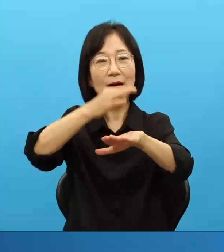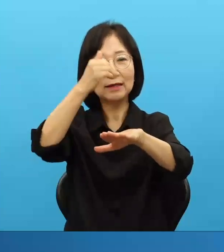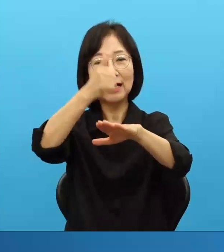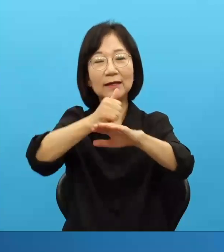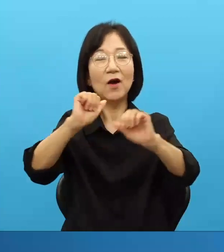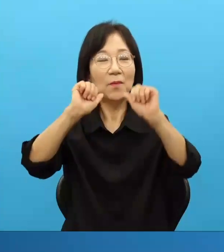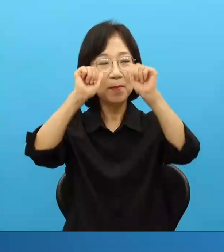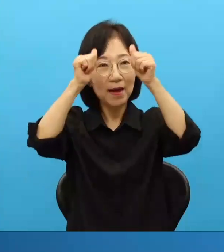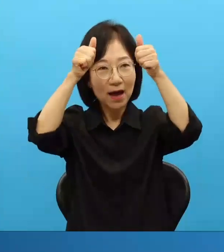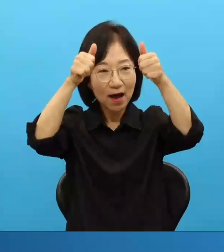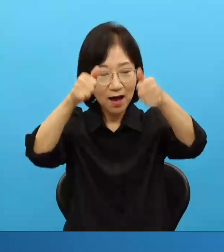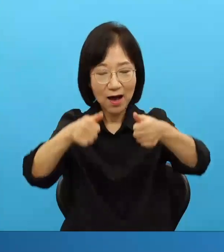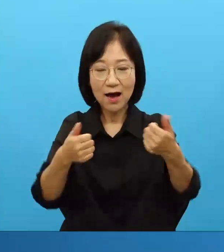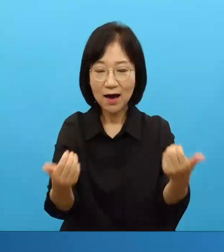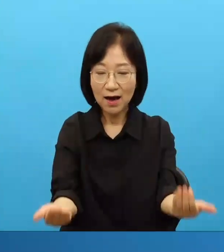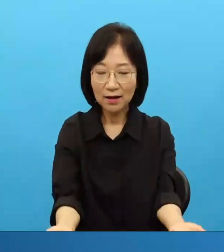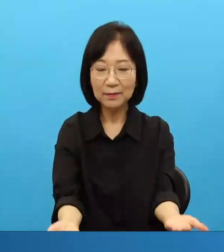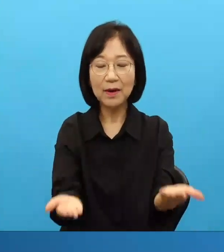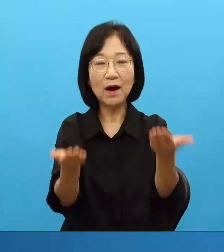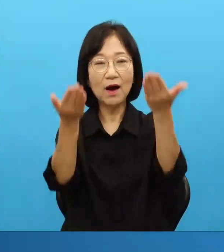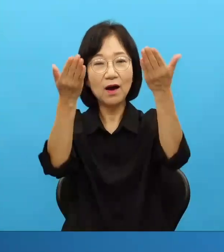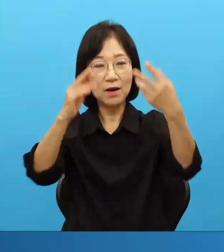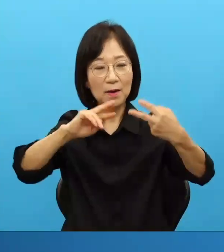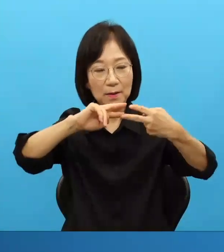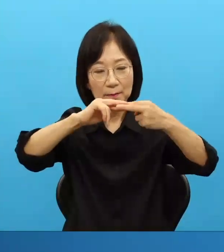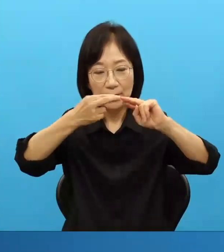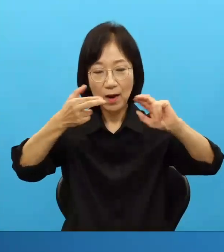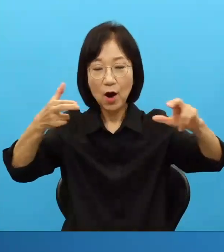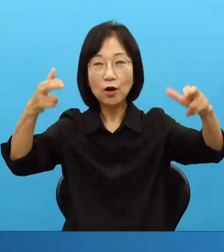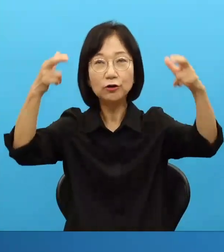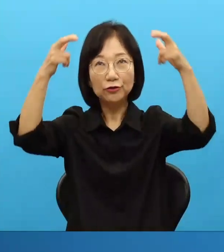왕의 왕께 경배하며